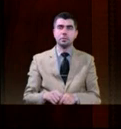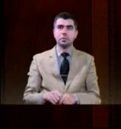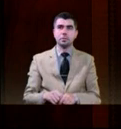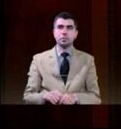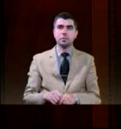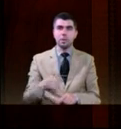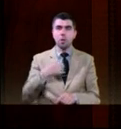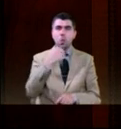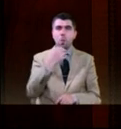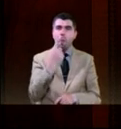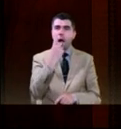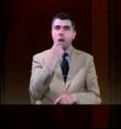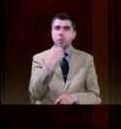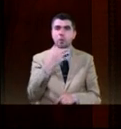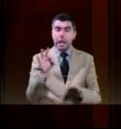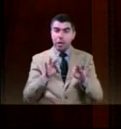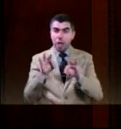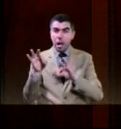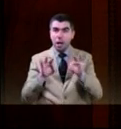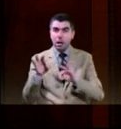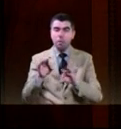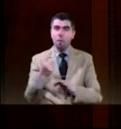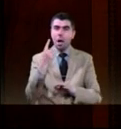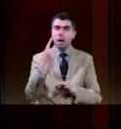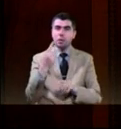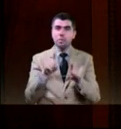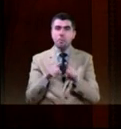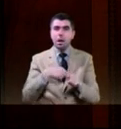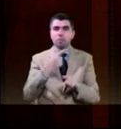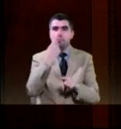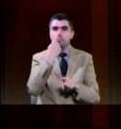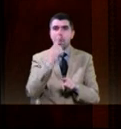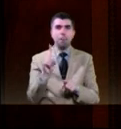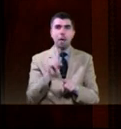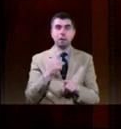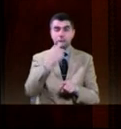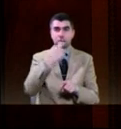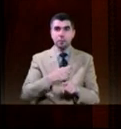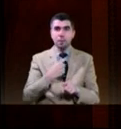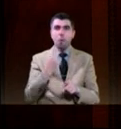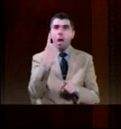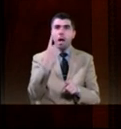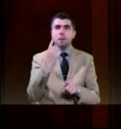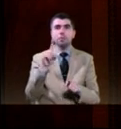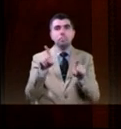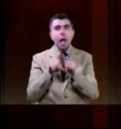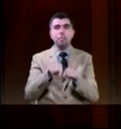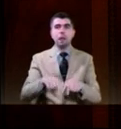راه نقول لكم واحد القضية، ما كاينش شي إجراء اللي ما عجبنيش في هذا الإصلاح. أنا رئيس الحكومة أكثر من هذا،